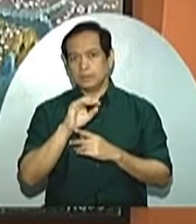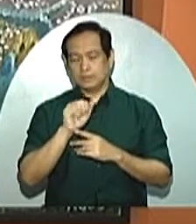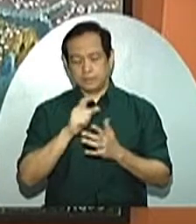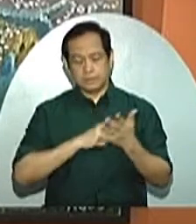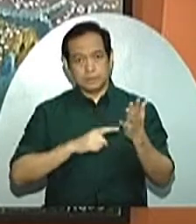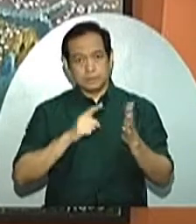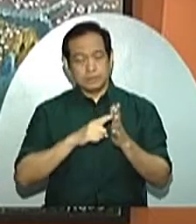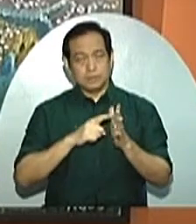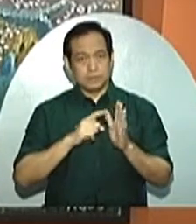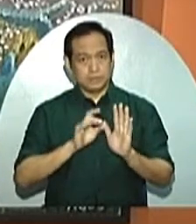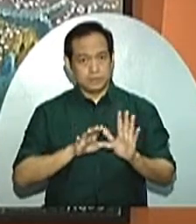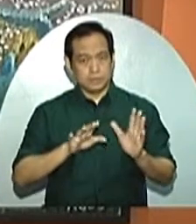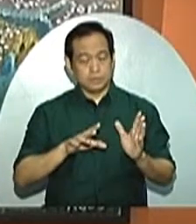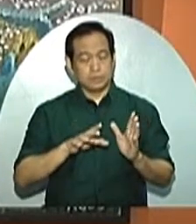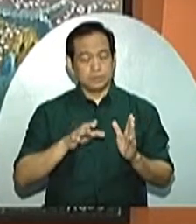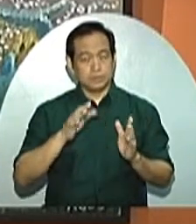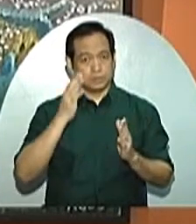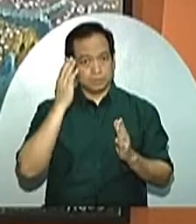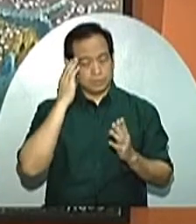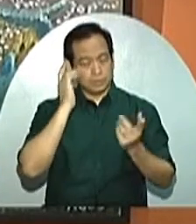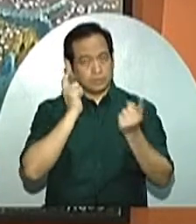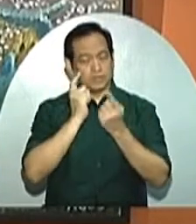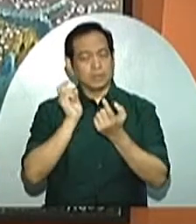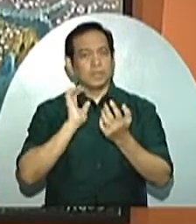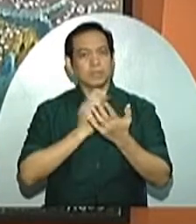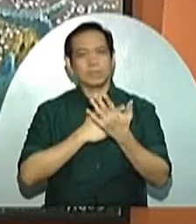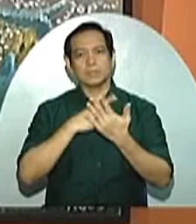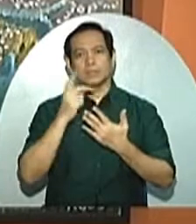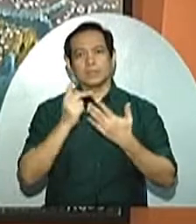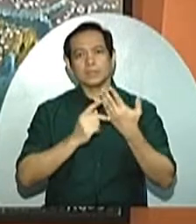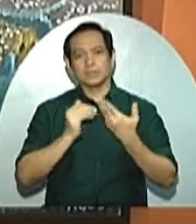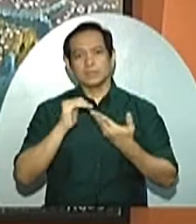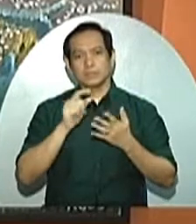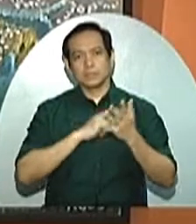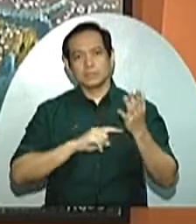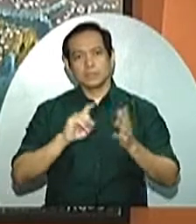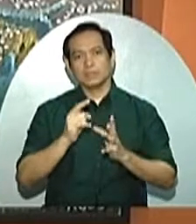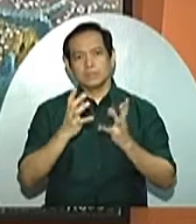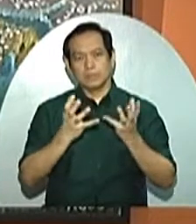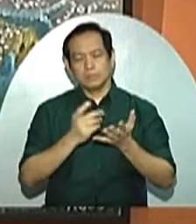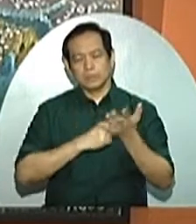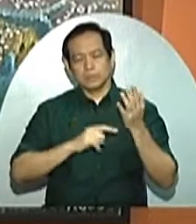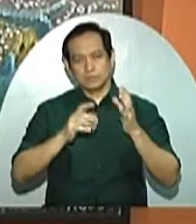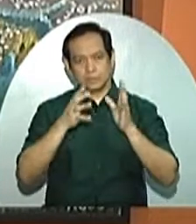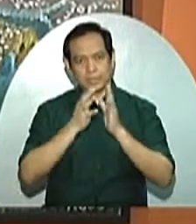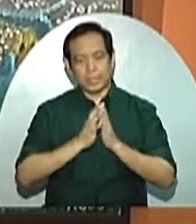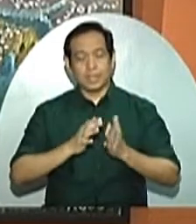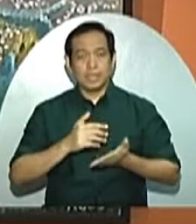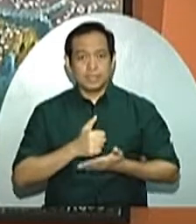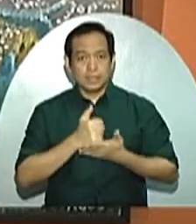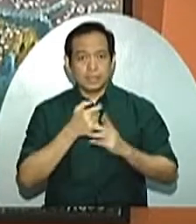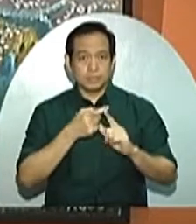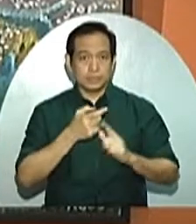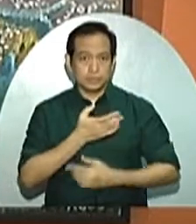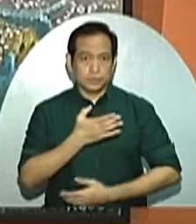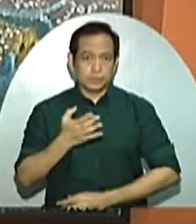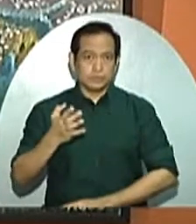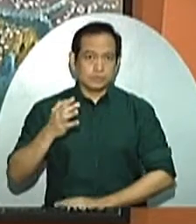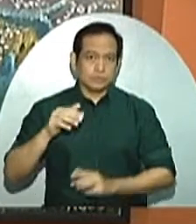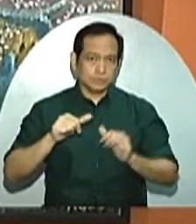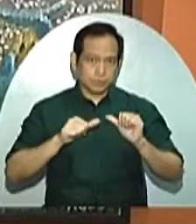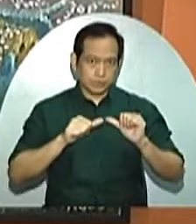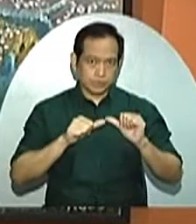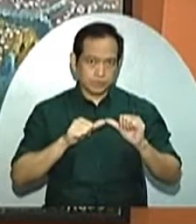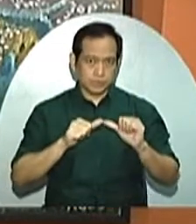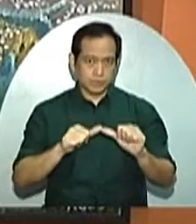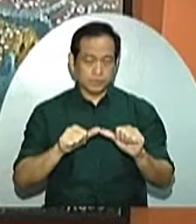bata na nakikilala niyo sa ating programa, isa lamang ang kanilang nais ipanawagan.